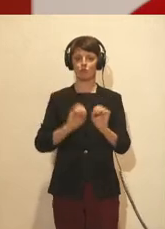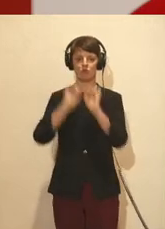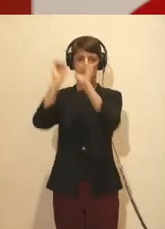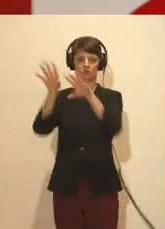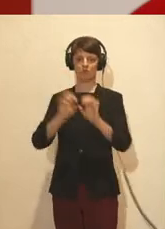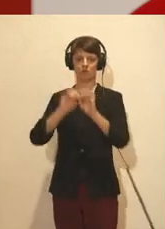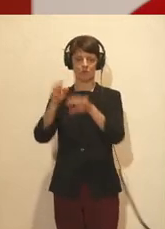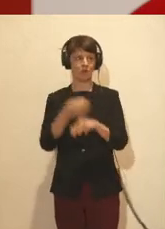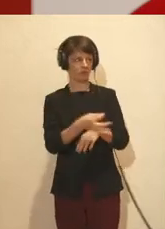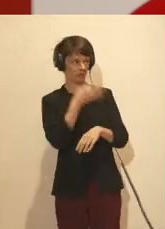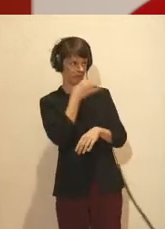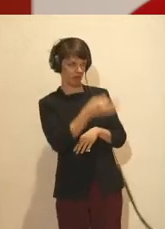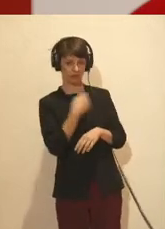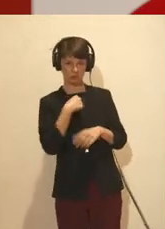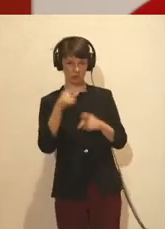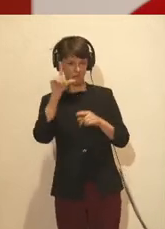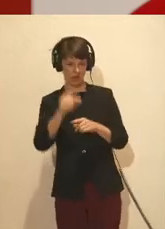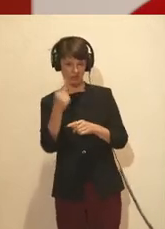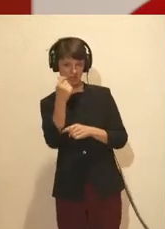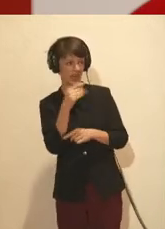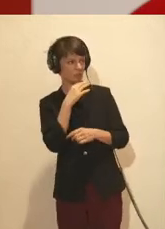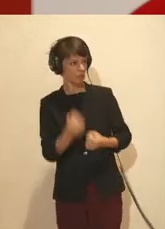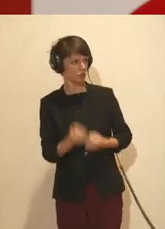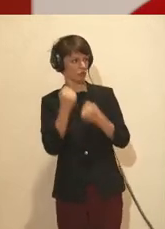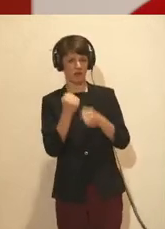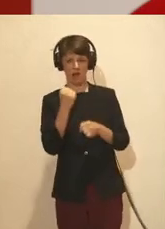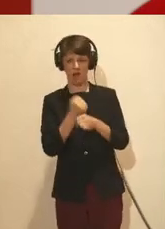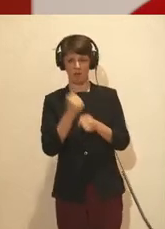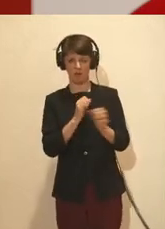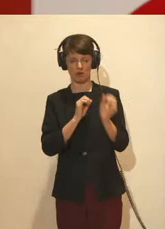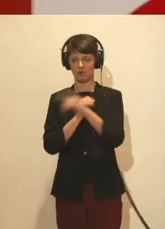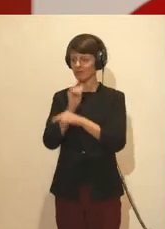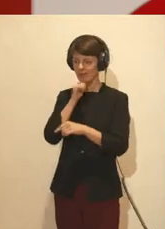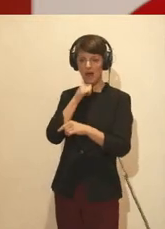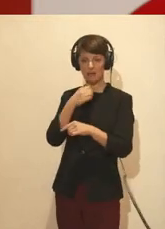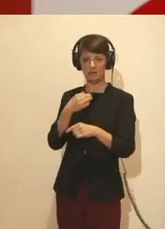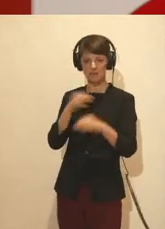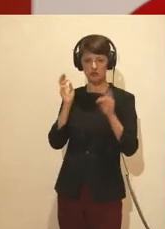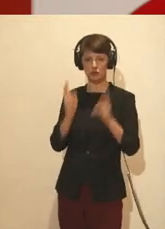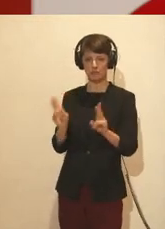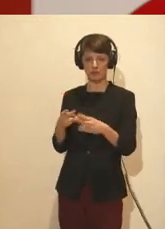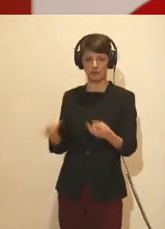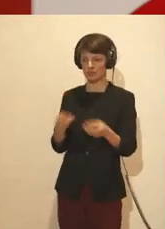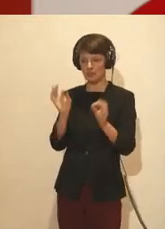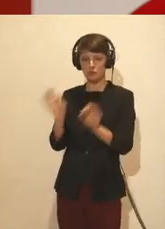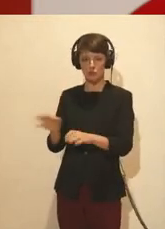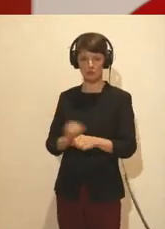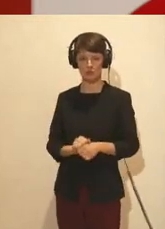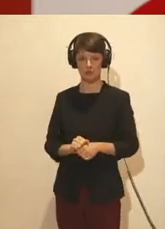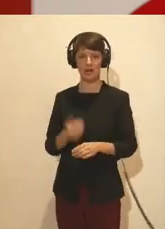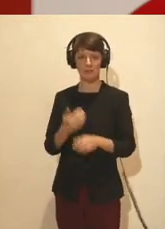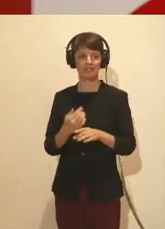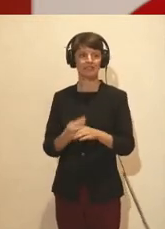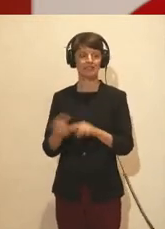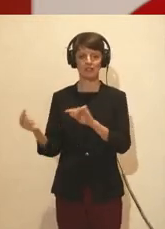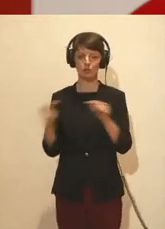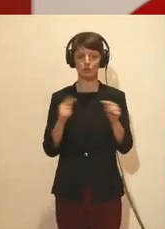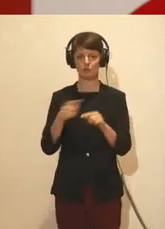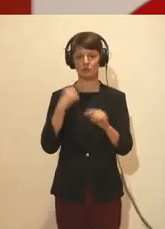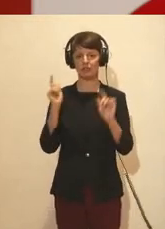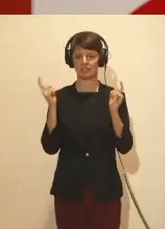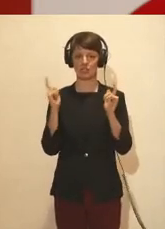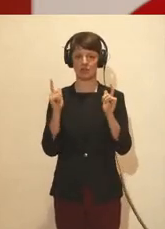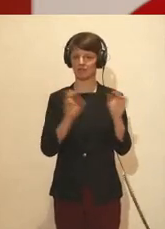ich es richtig finde dass man für so wenig geld so schwere arbeit macht ich habe gesagt nein das finde ich nicht richtig aber diese debatte wird in unserer gesellschaft